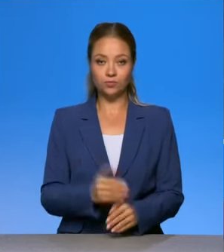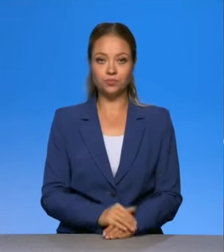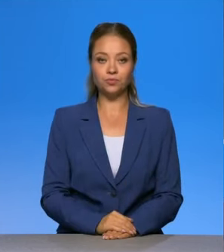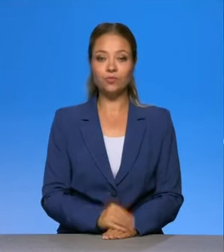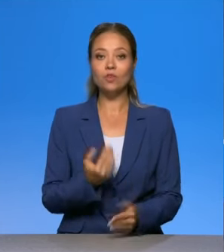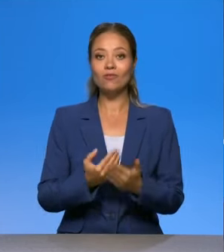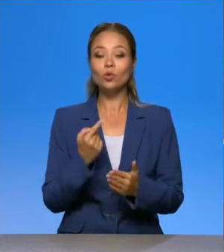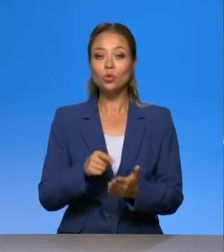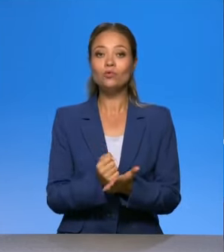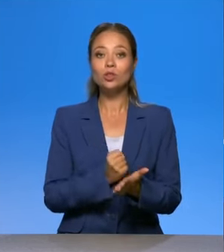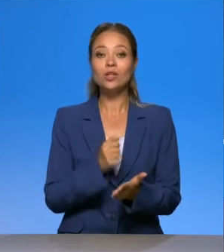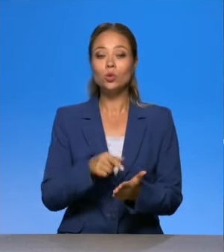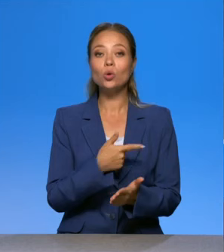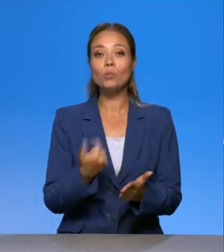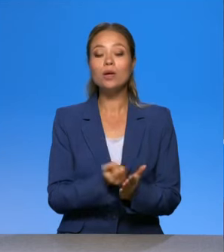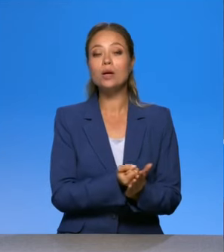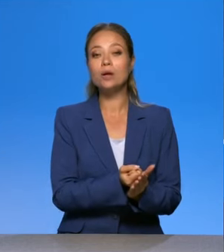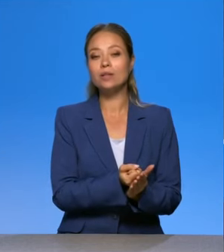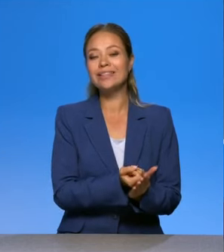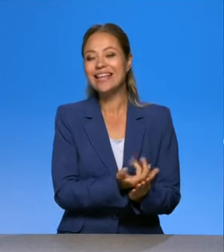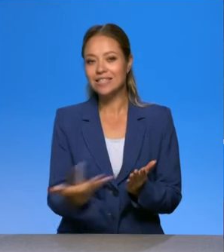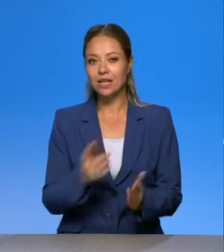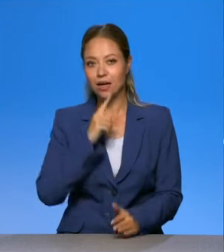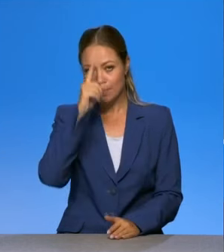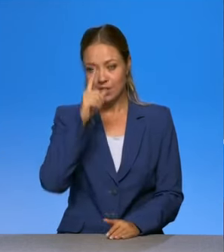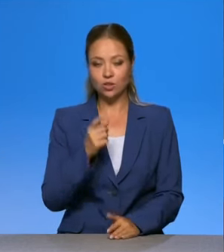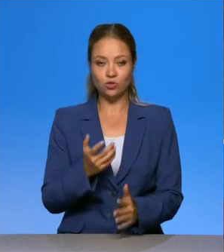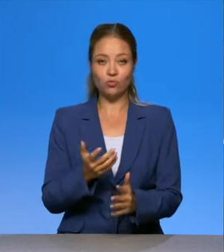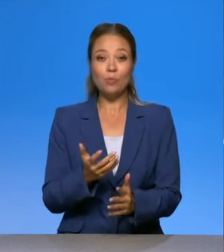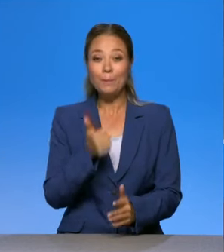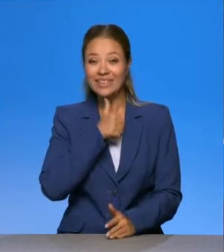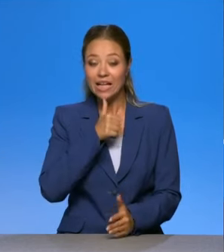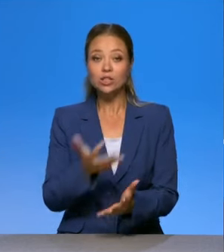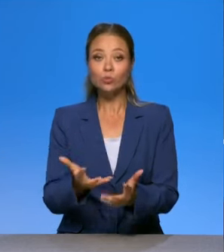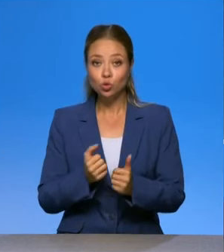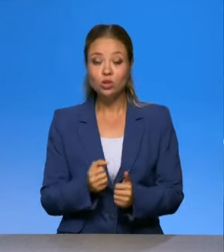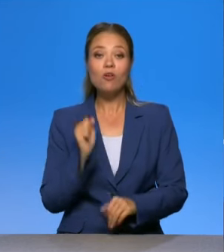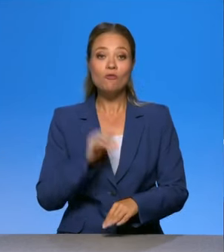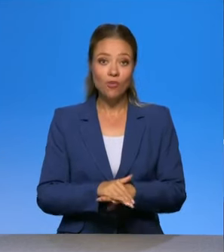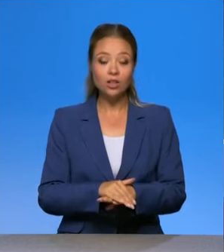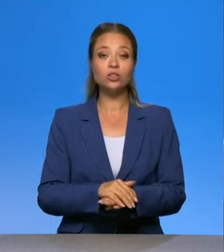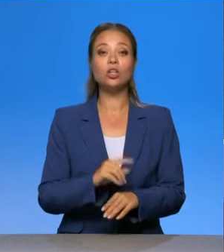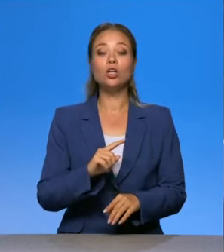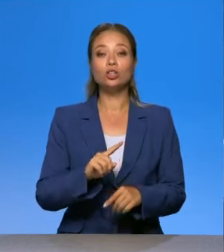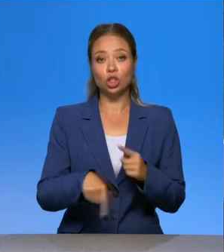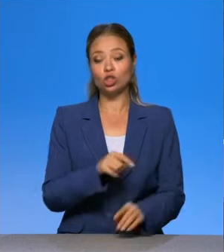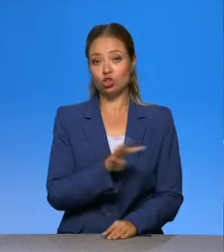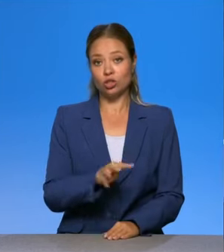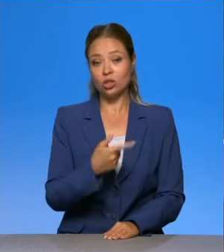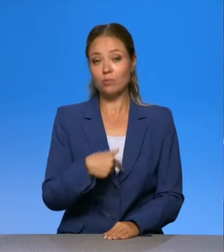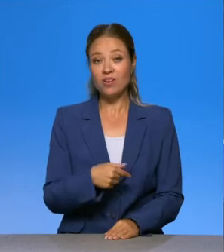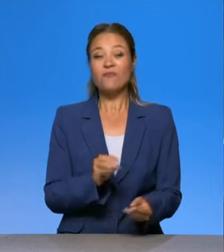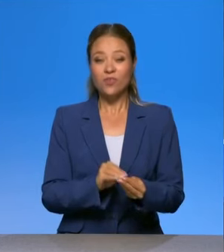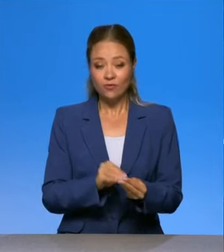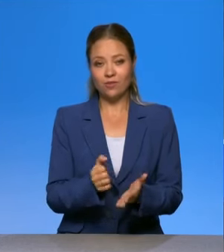которую мы получали несколько месяцев, мы получили за 4 часа. Точнее, через 4 часа после того, как мы отказали зайти на корабль воздушного судна,